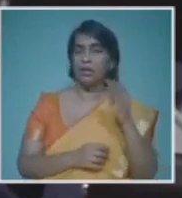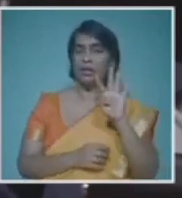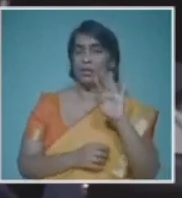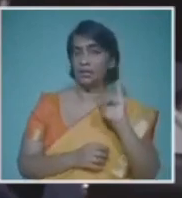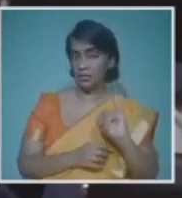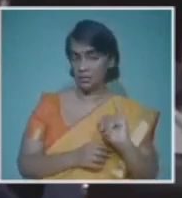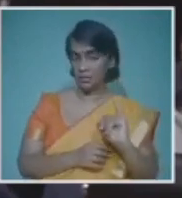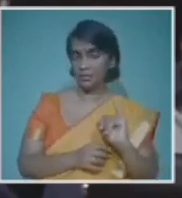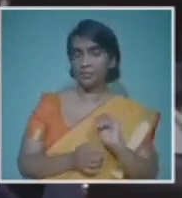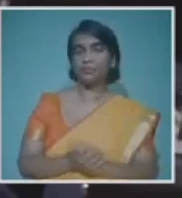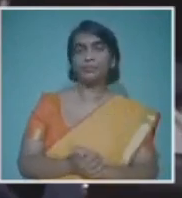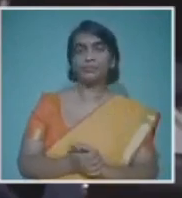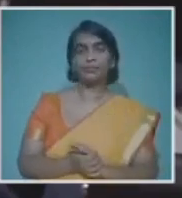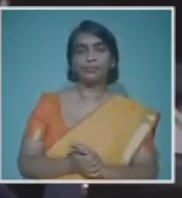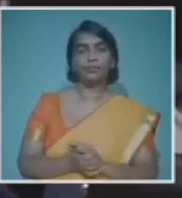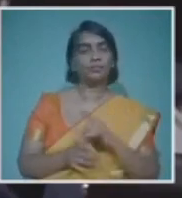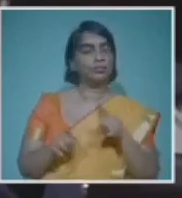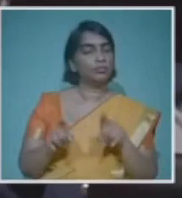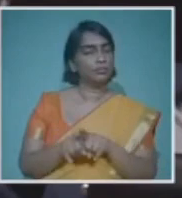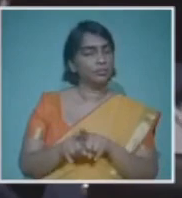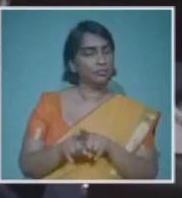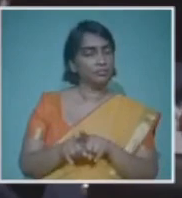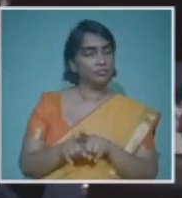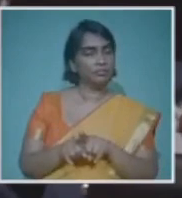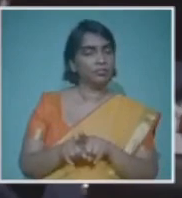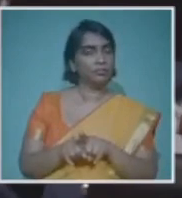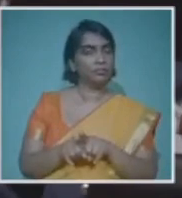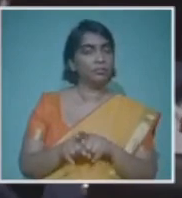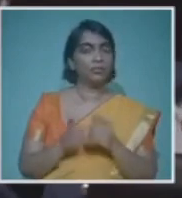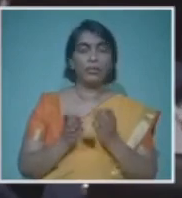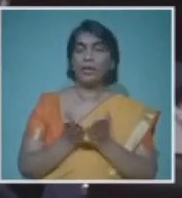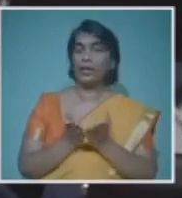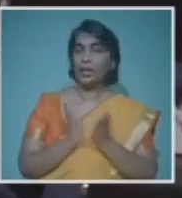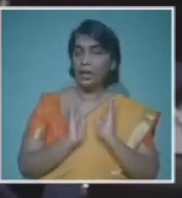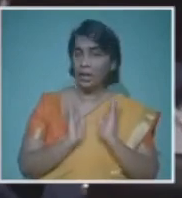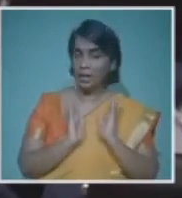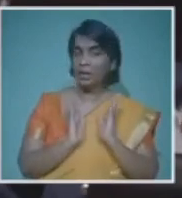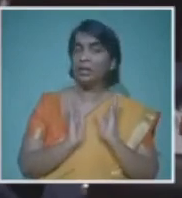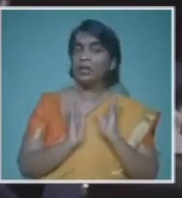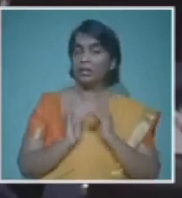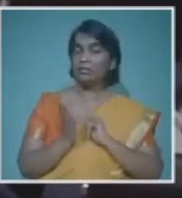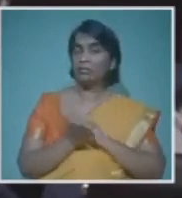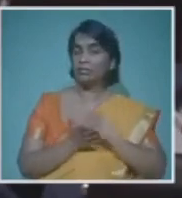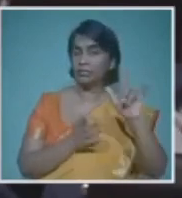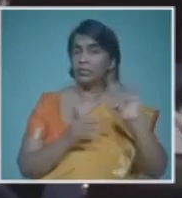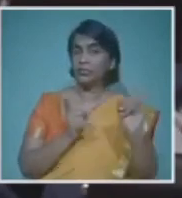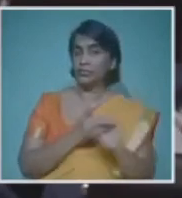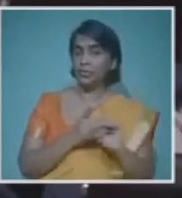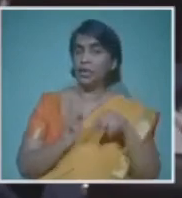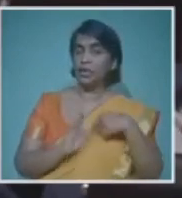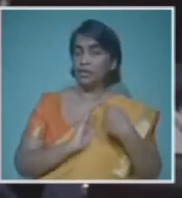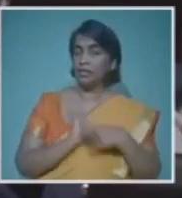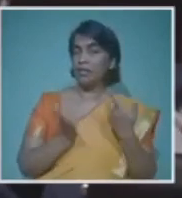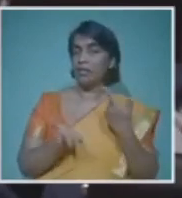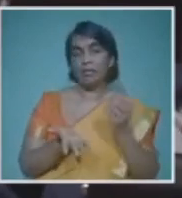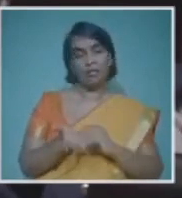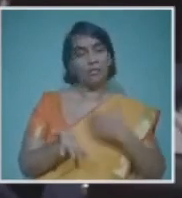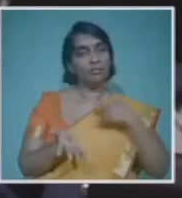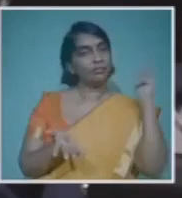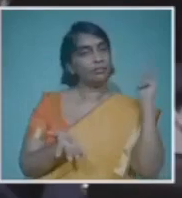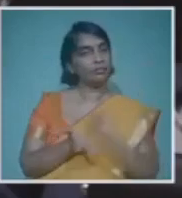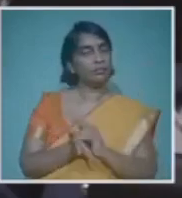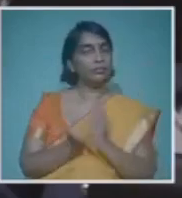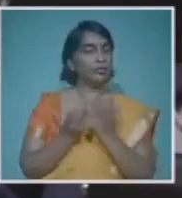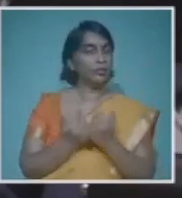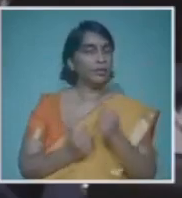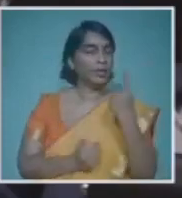5246ක්. ඒ වගේම ඉන්දියාවට ගොස් යුද්ධයේ කාලෙන් ලංකාවට නැවත පැමිණි සංඛ්‍යාව